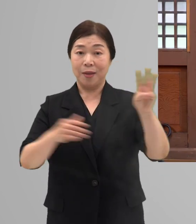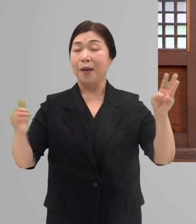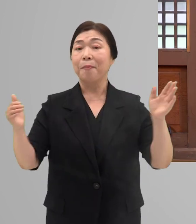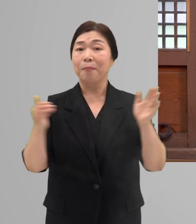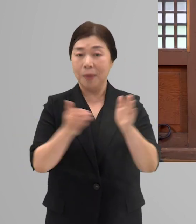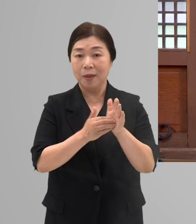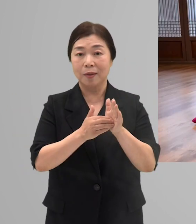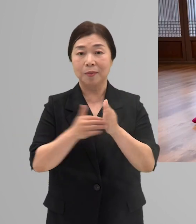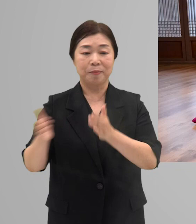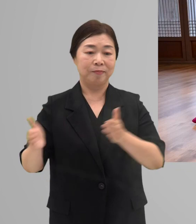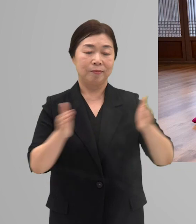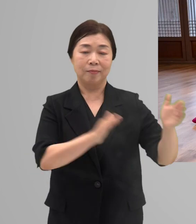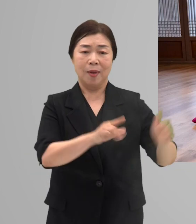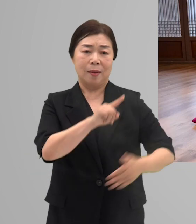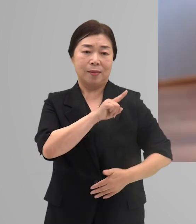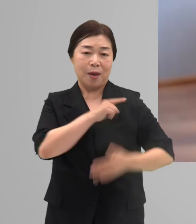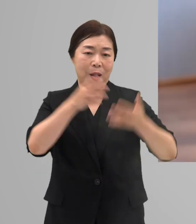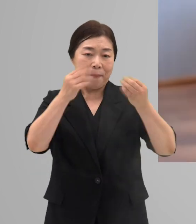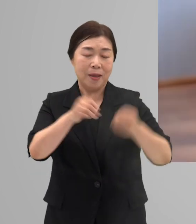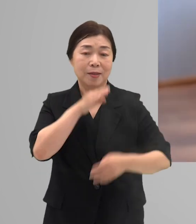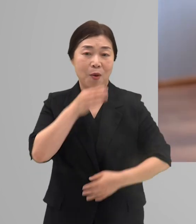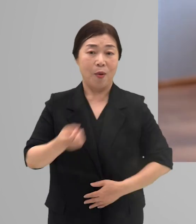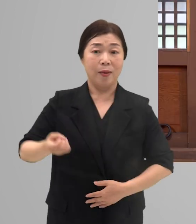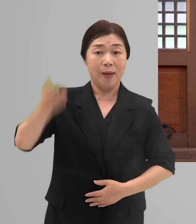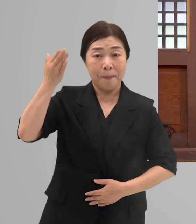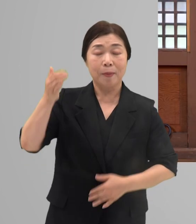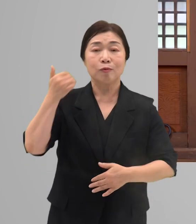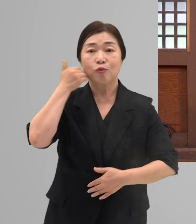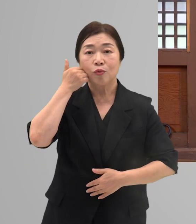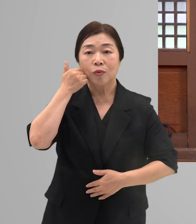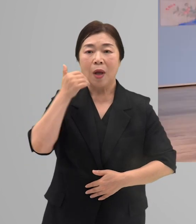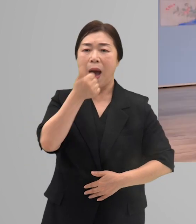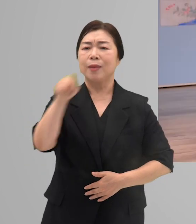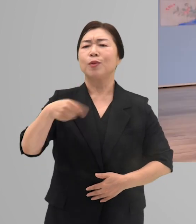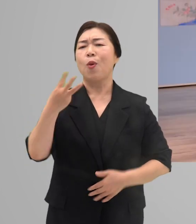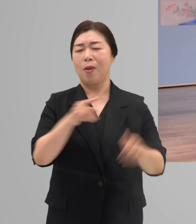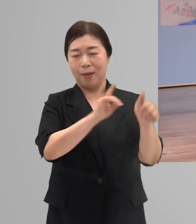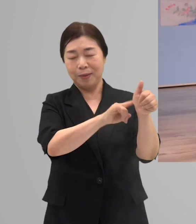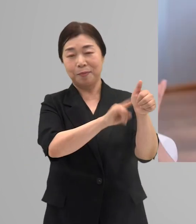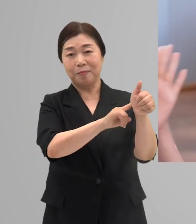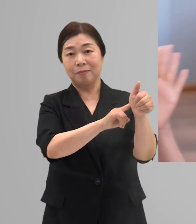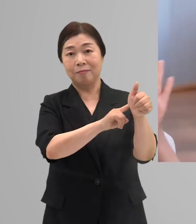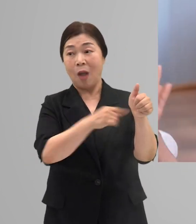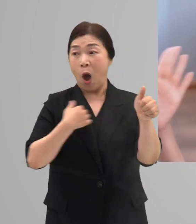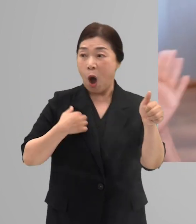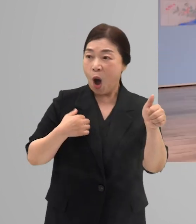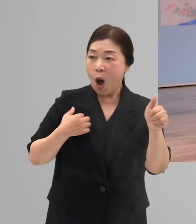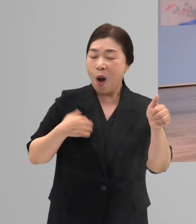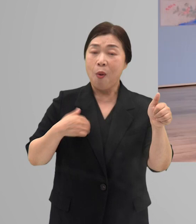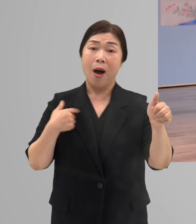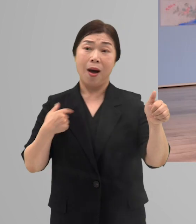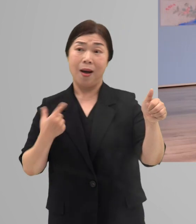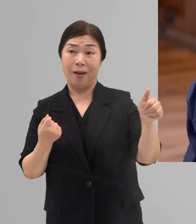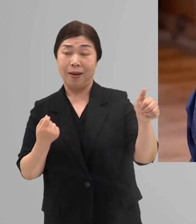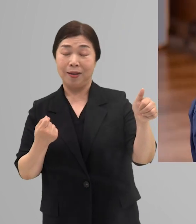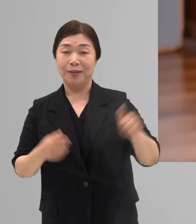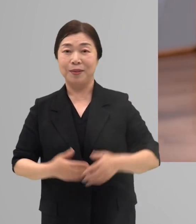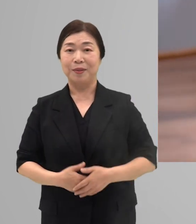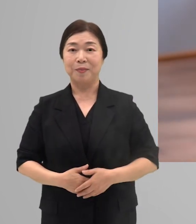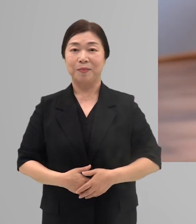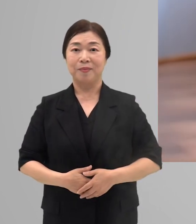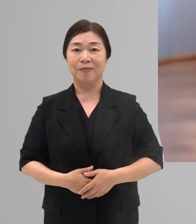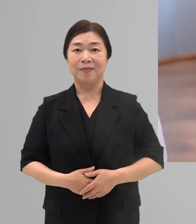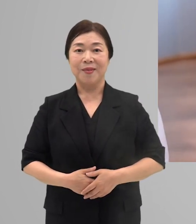3문제를 풀어봤고요. 가장 많은 정답을 맞추신 분 원샷 한솔님이십니다. 이게 합계구나.